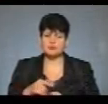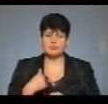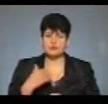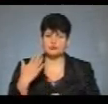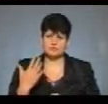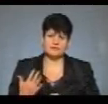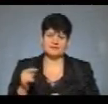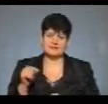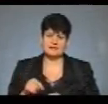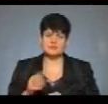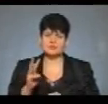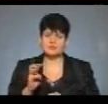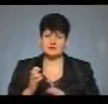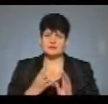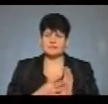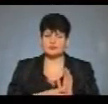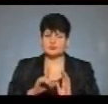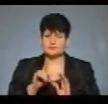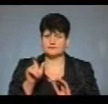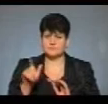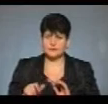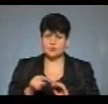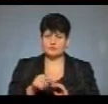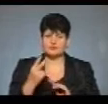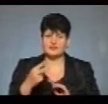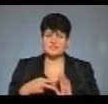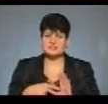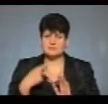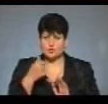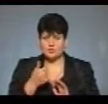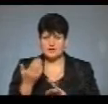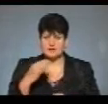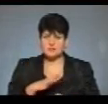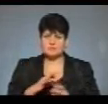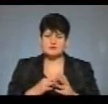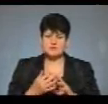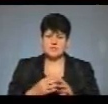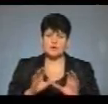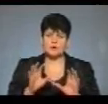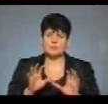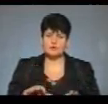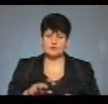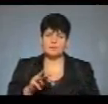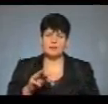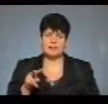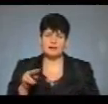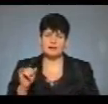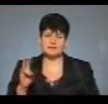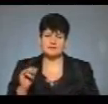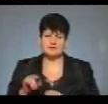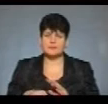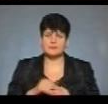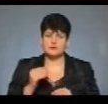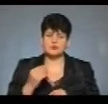проголосували 1391 виборець. Йому 27 років. Раніше був сільським головою Млинівців. Також там обрали